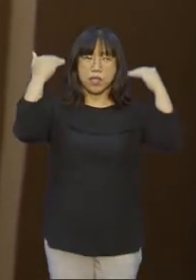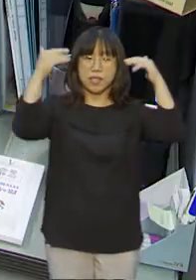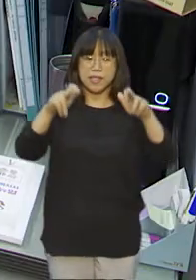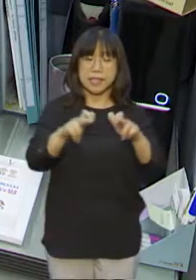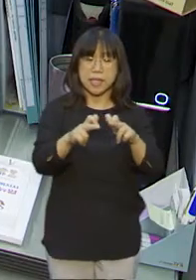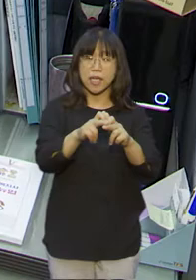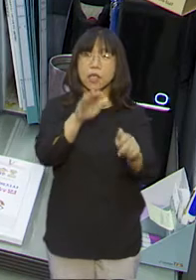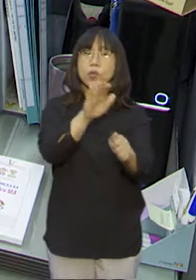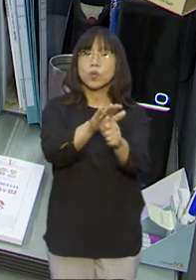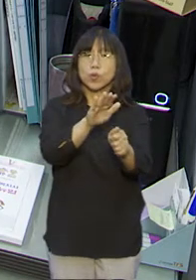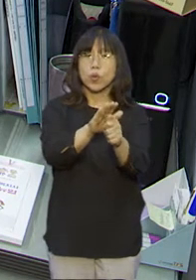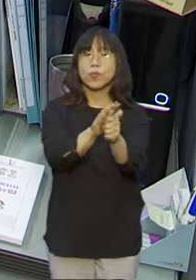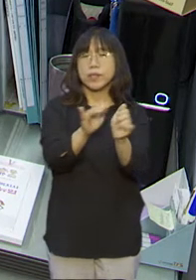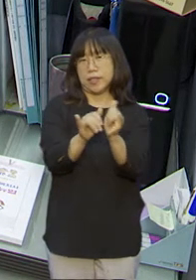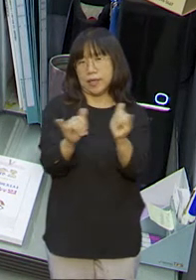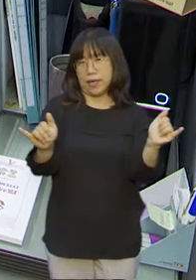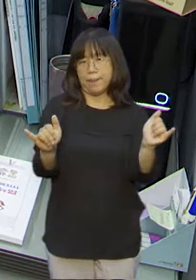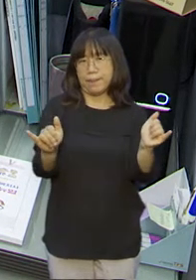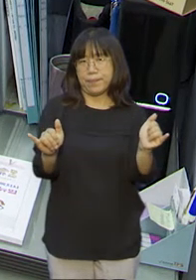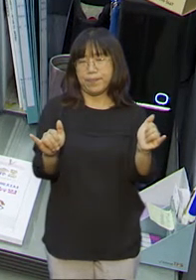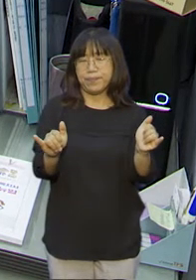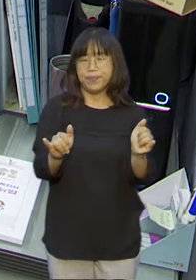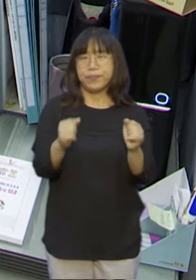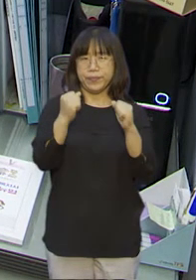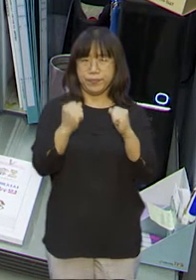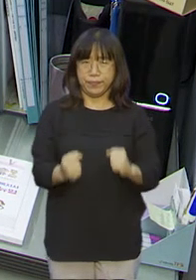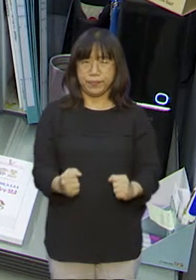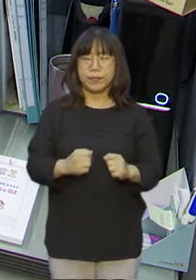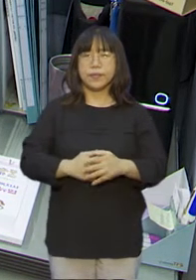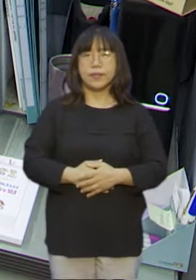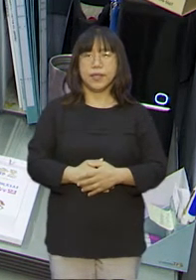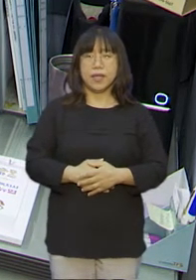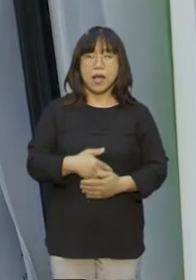등 취약계층을 돕는 재난도우미를 배치합니다.